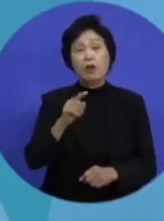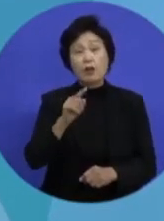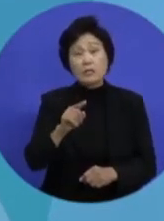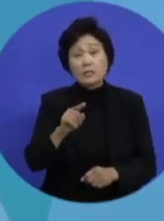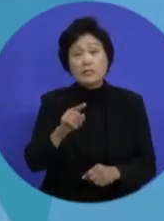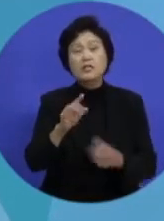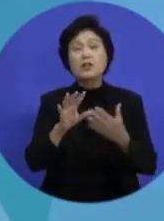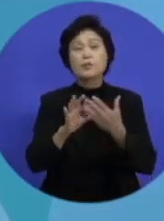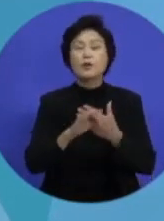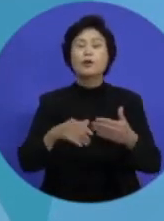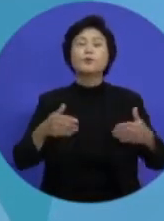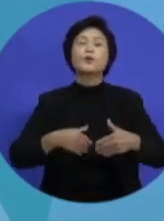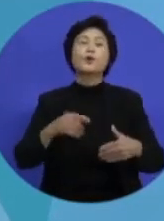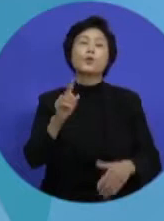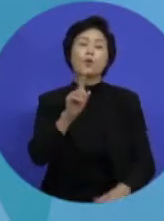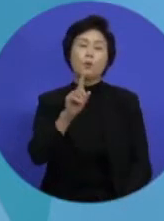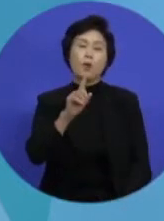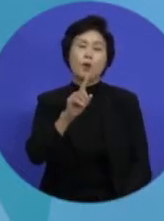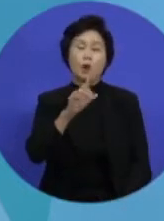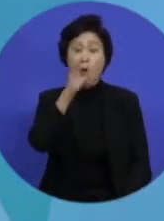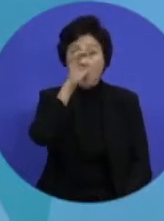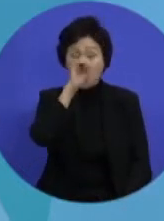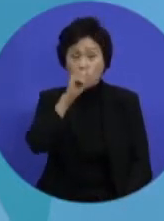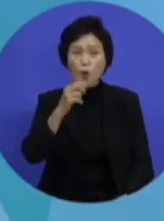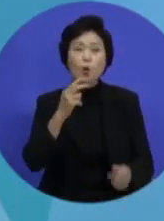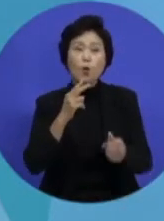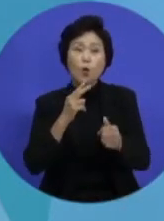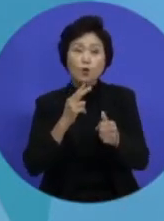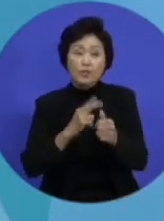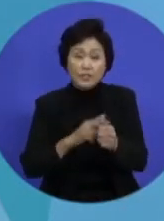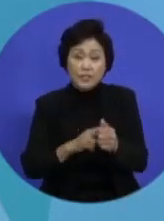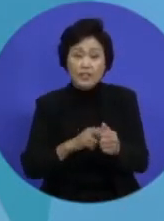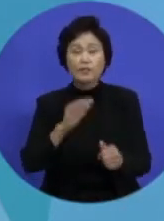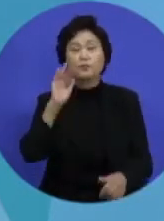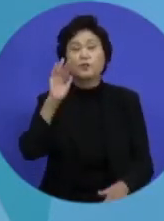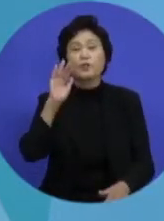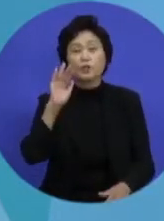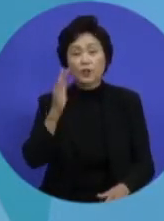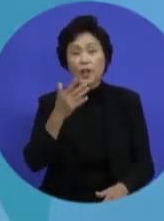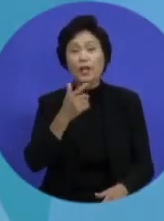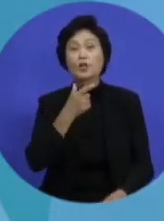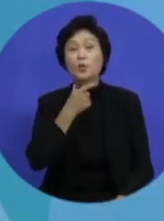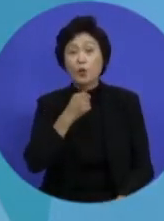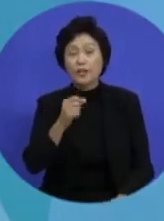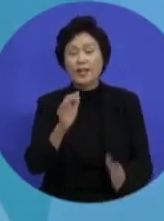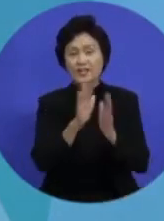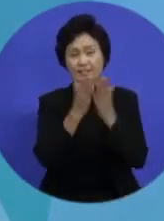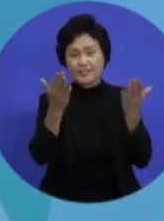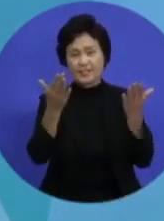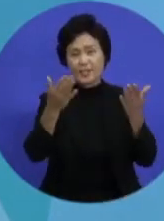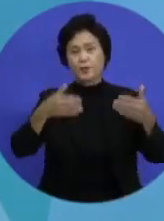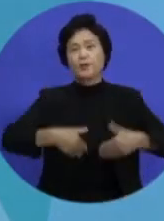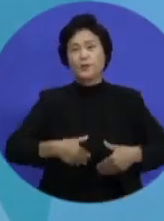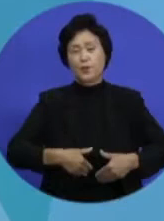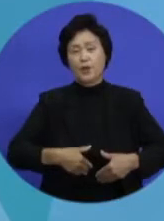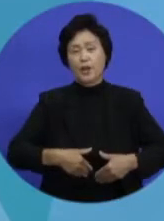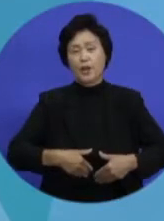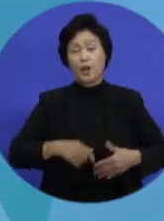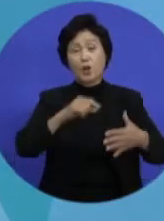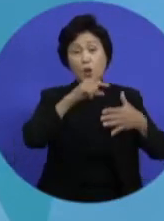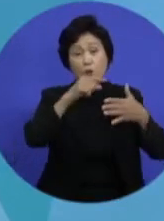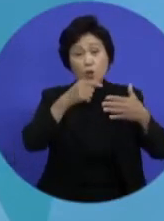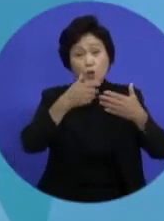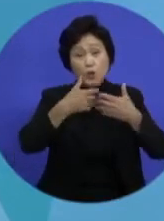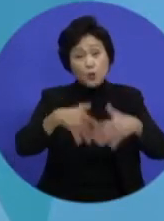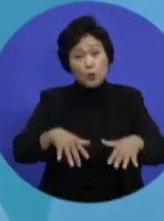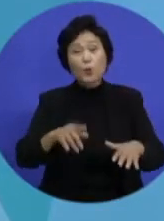필요한 것이 뭘까? 그게는 좋은 스승이 되는 책들도 필요하고 그리고 저희가 이제 선생님들을 모시는 조건이 뭐냐면